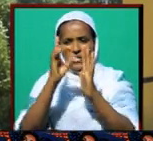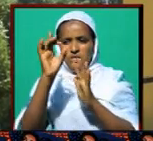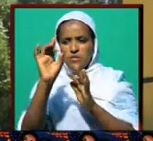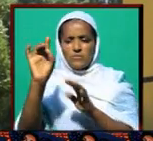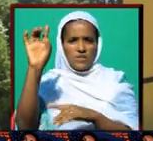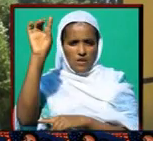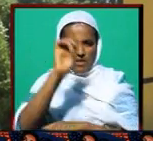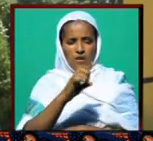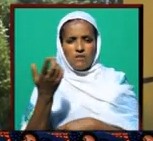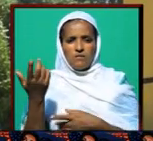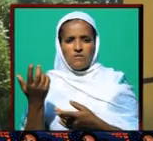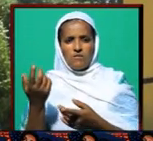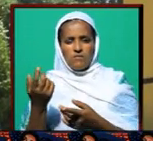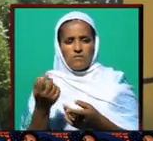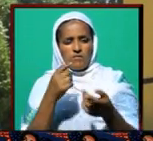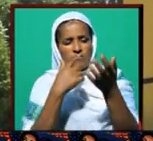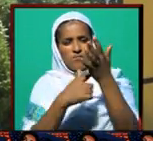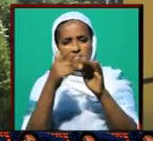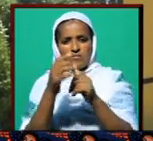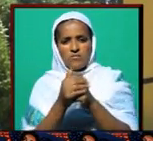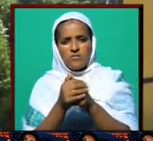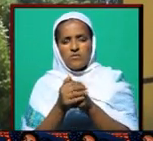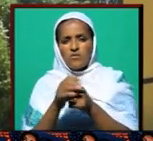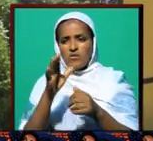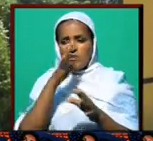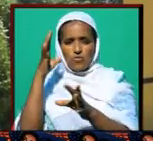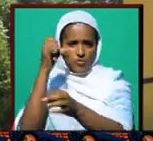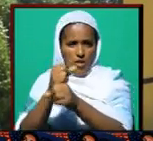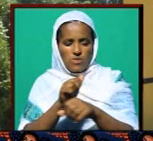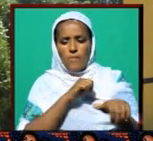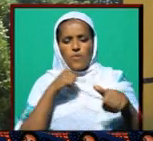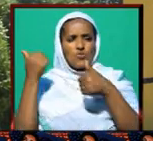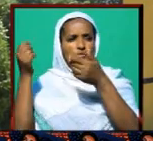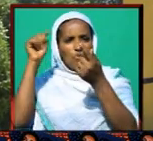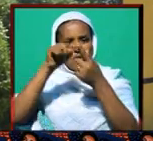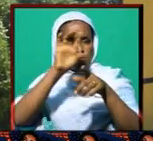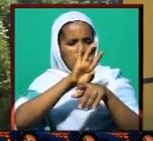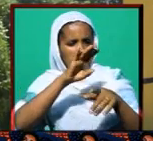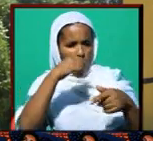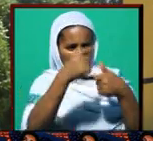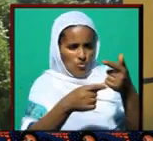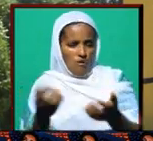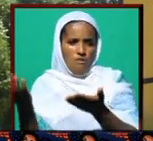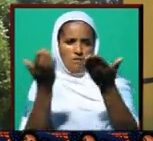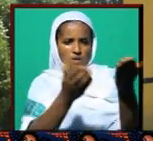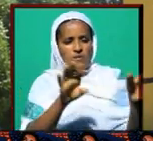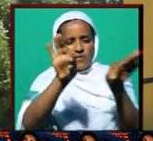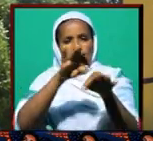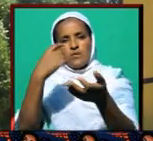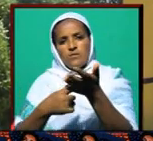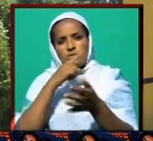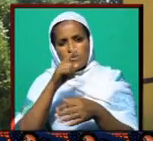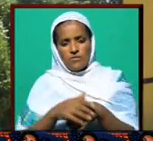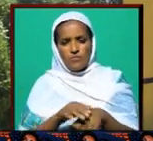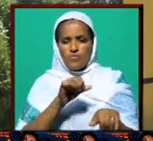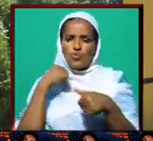መቅደስ በአርባ ቀኑ የካቲት 8 ቀን እግለ ርግብ ዘውገማ ይነቅ እናቱ ይዛለት መስዋዕት